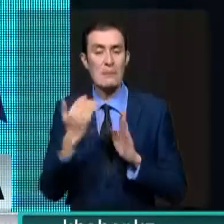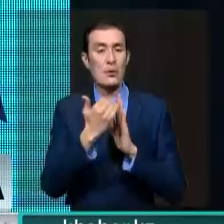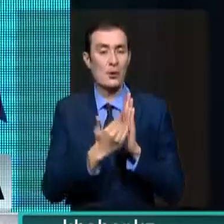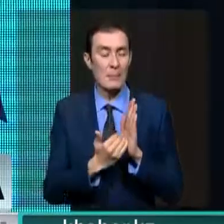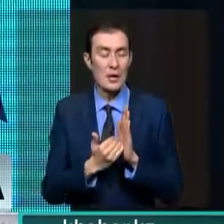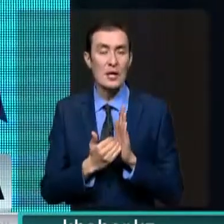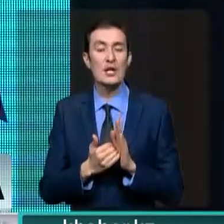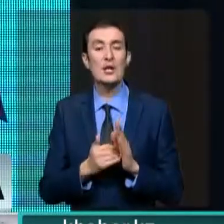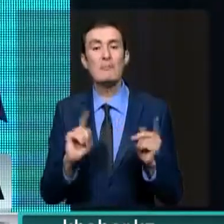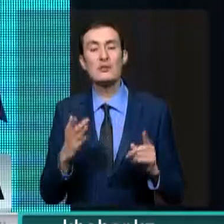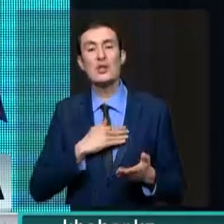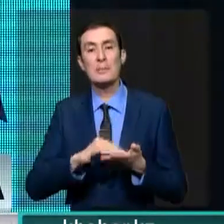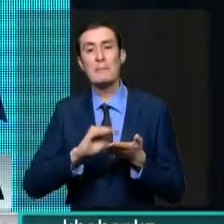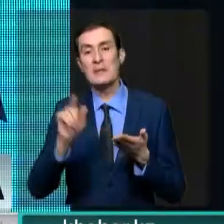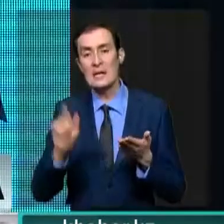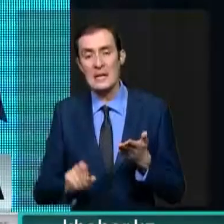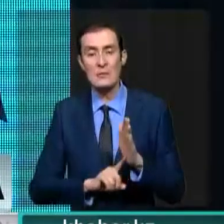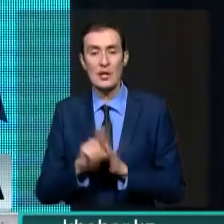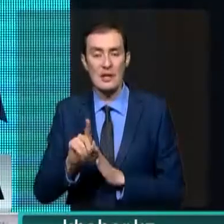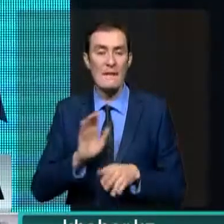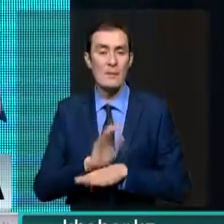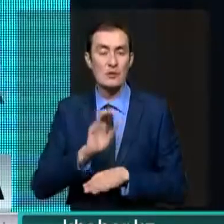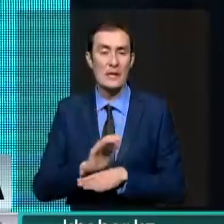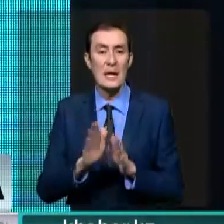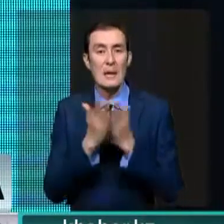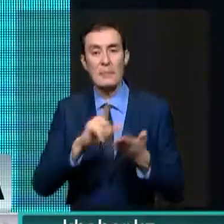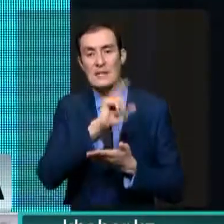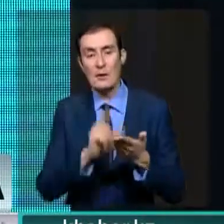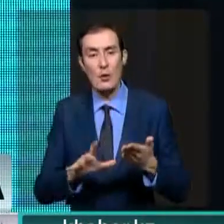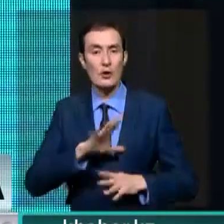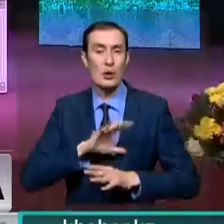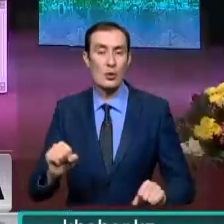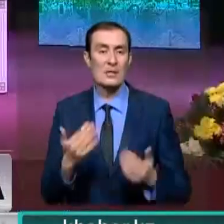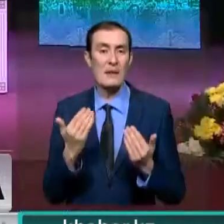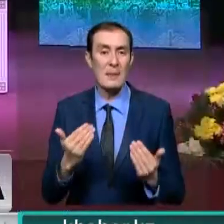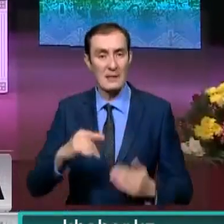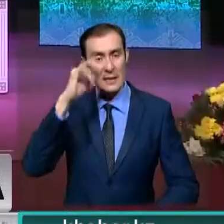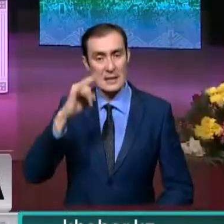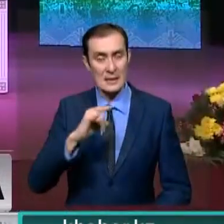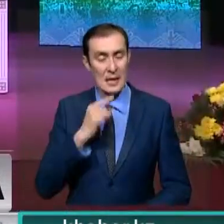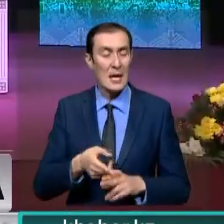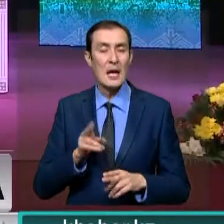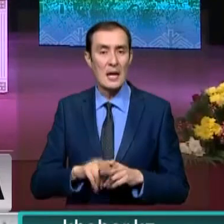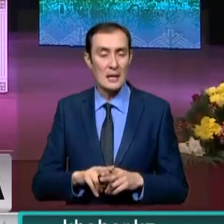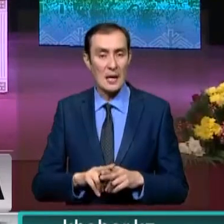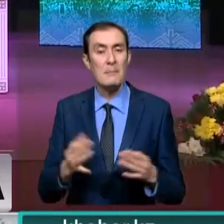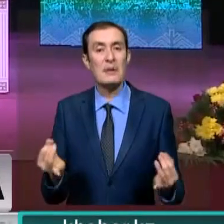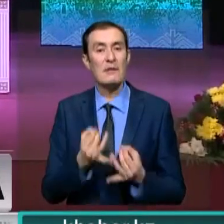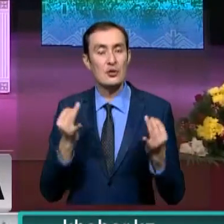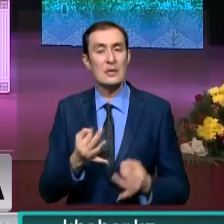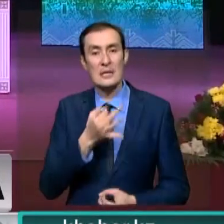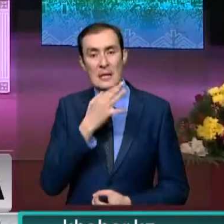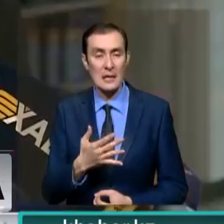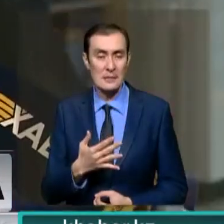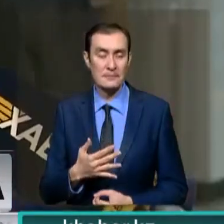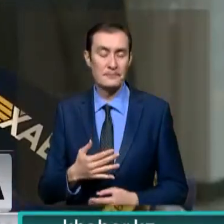того почему бы нашим писателем не начать выпускать произведения о героях современного казахстана где-то привлечет интерес к